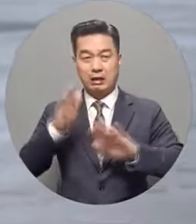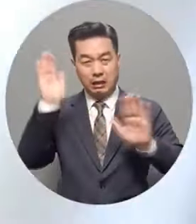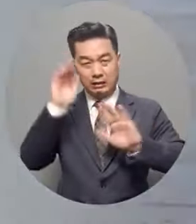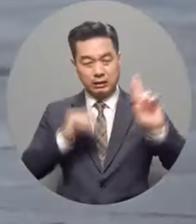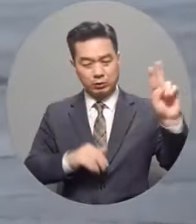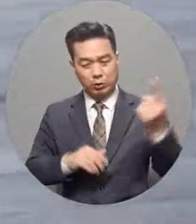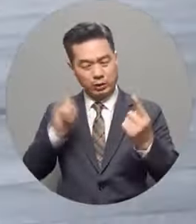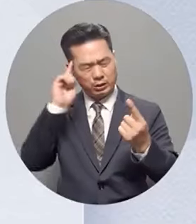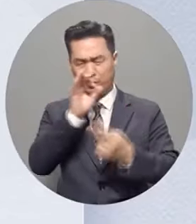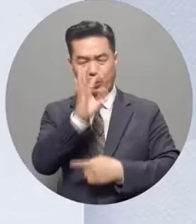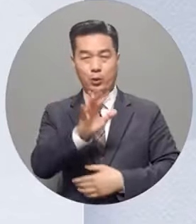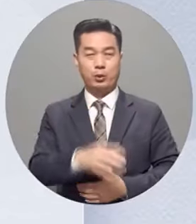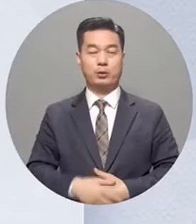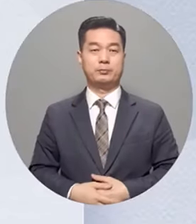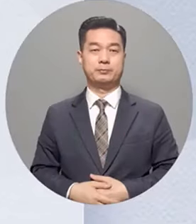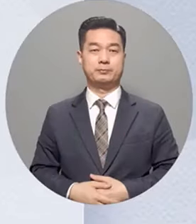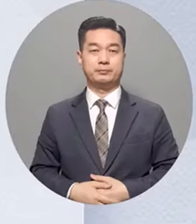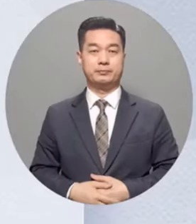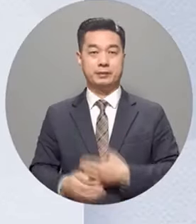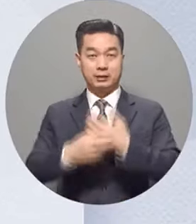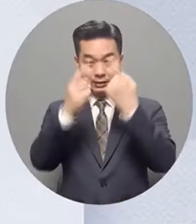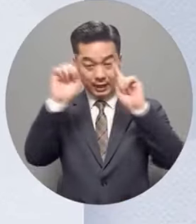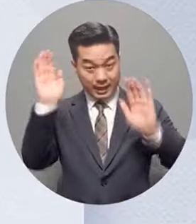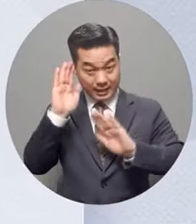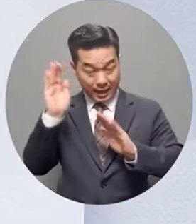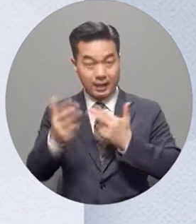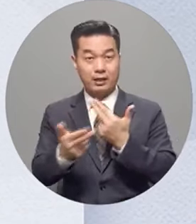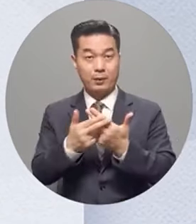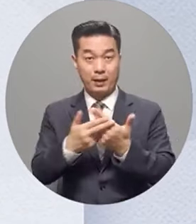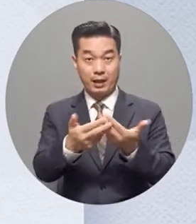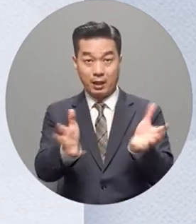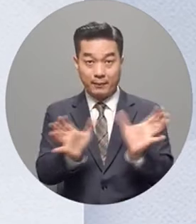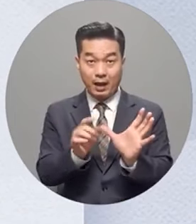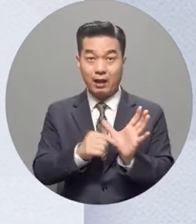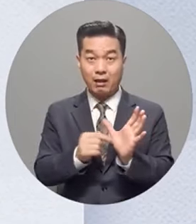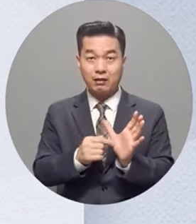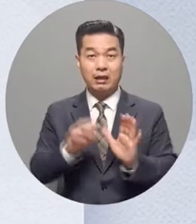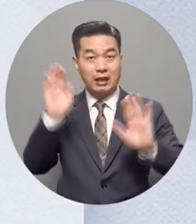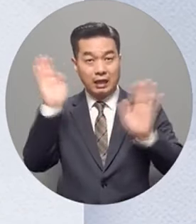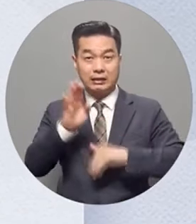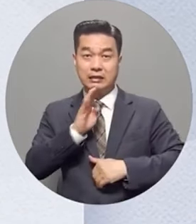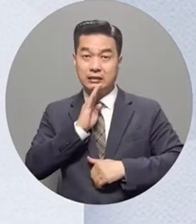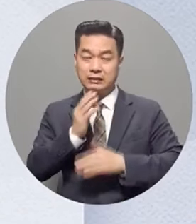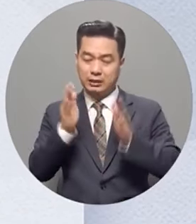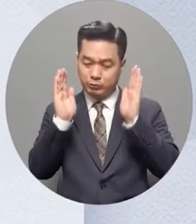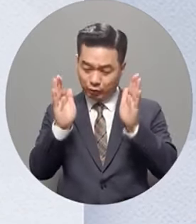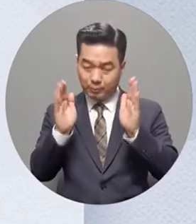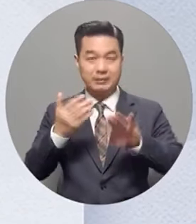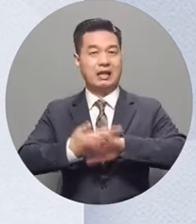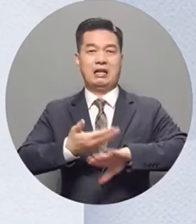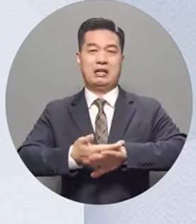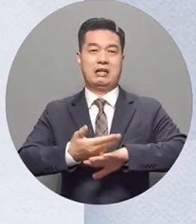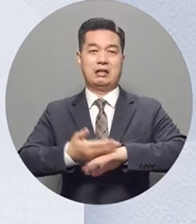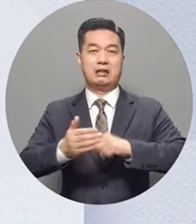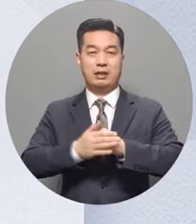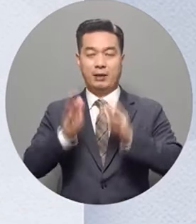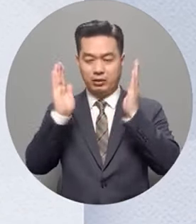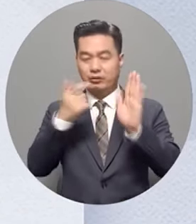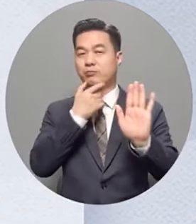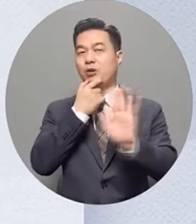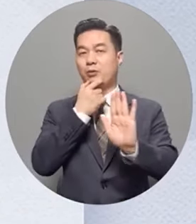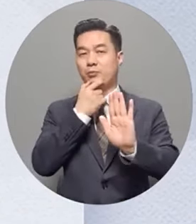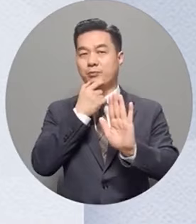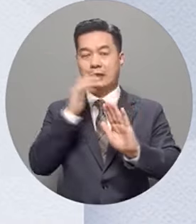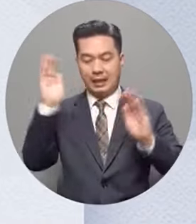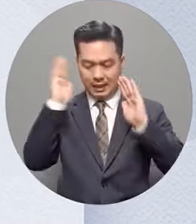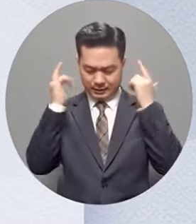없다는 입장입니다. 의대생협회는 행정상의 수업 재개와 학생들의 실질적 수업 수강은 다르다며 수업 거부에 대해서